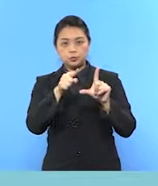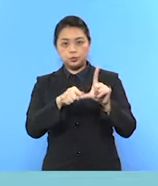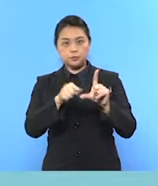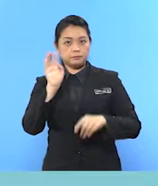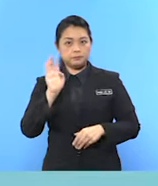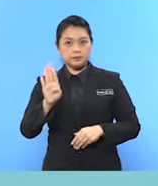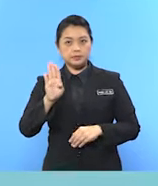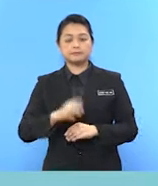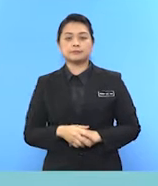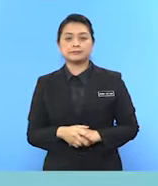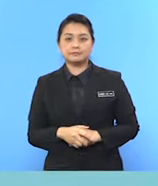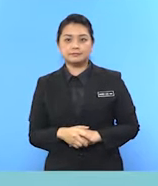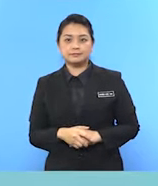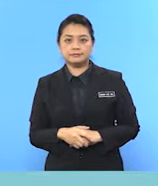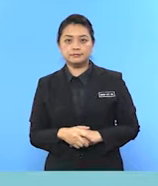B.